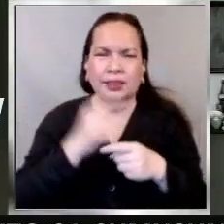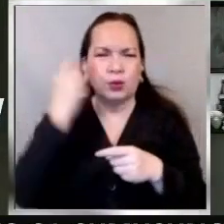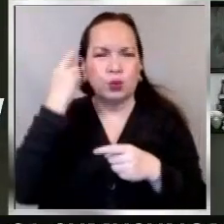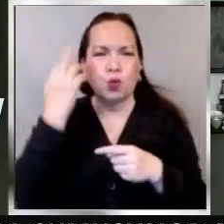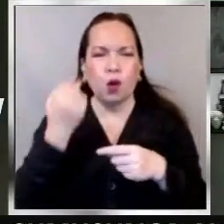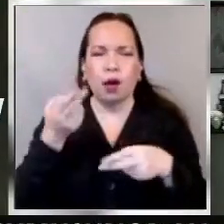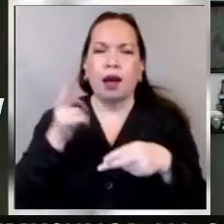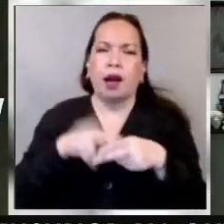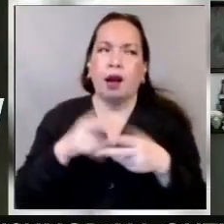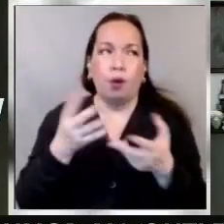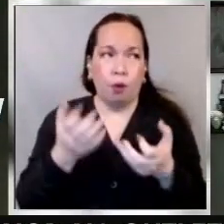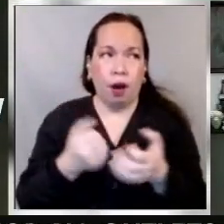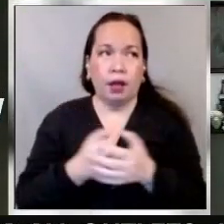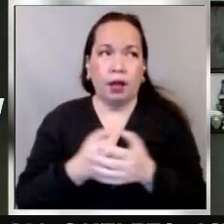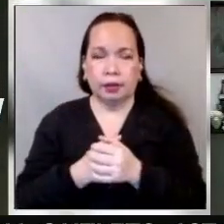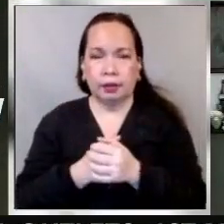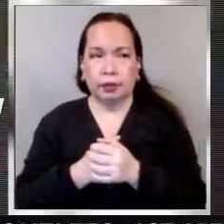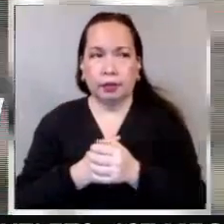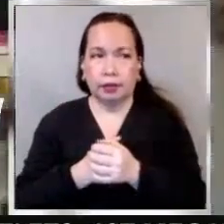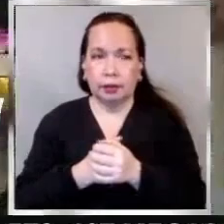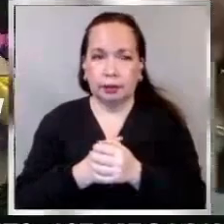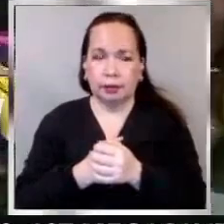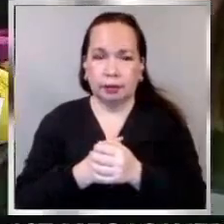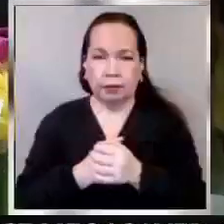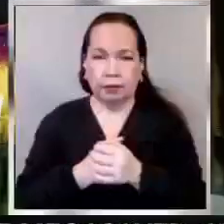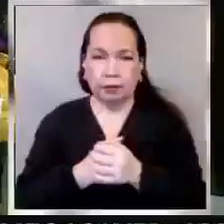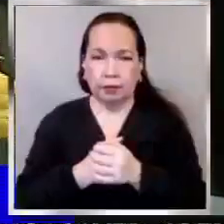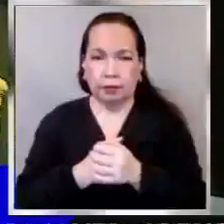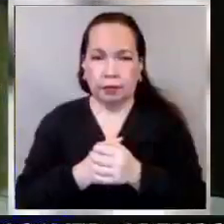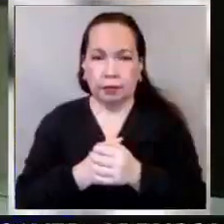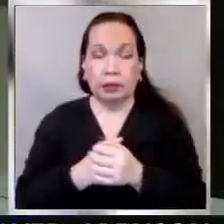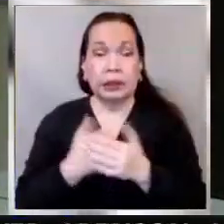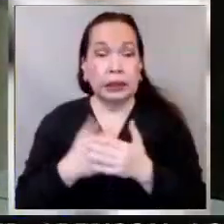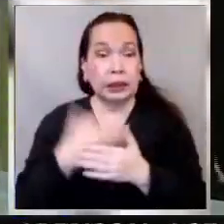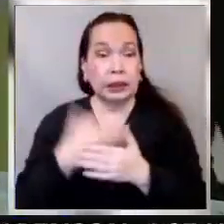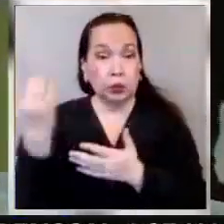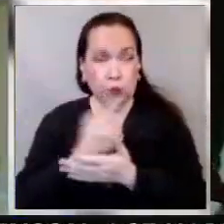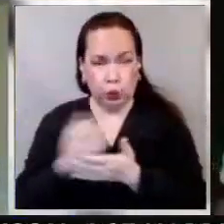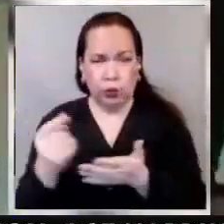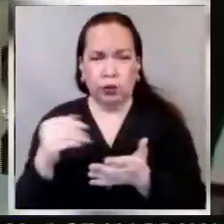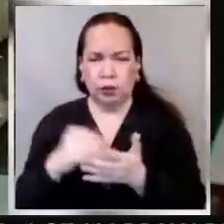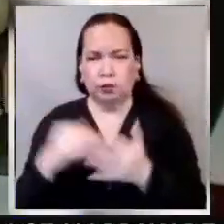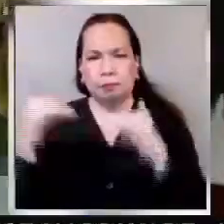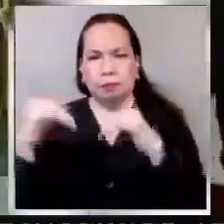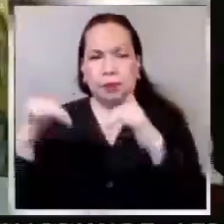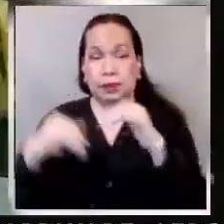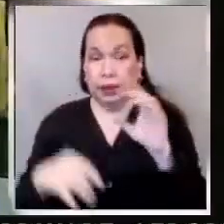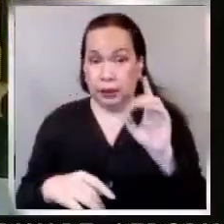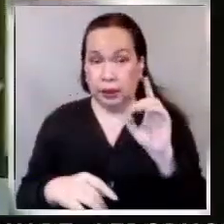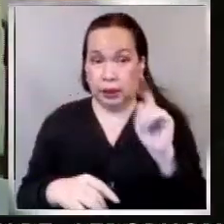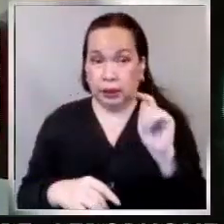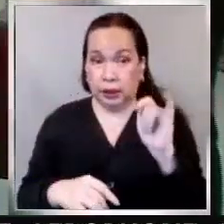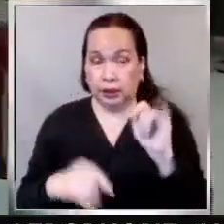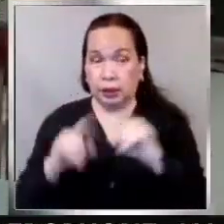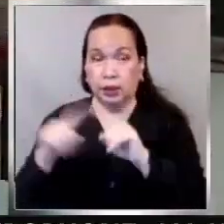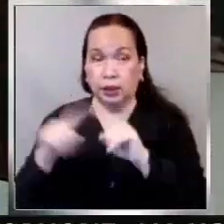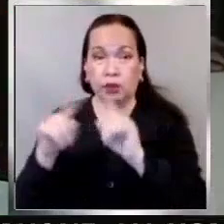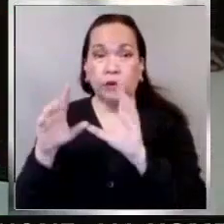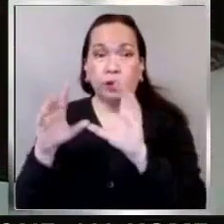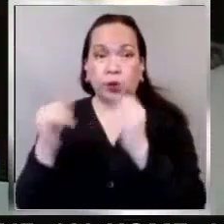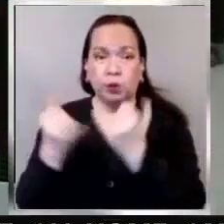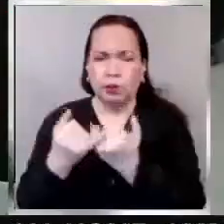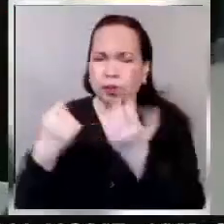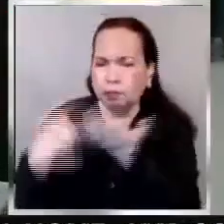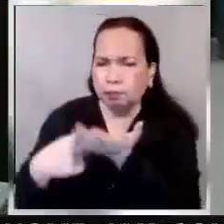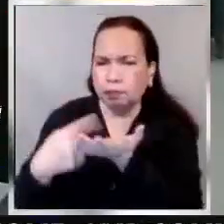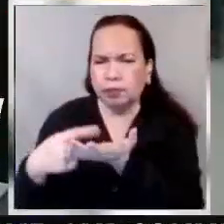for asking for higher prices. Sa susunod na linggo, pupulungin ng DTI ang mga manufacturers para pag-usapan ng mga paraan kung